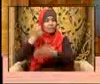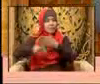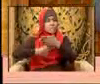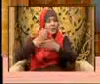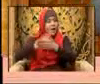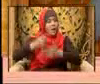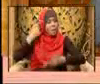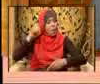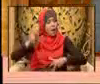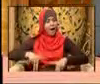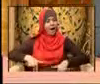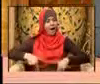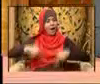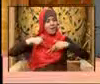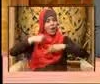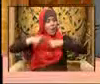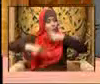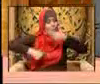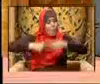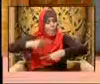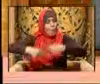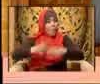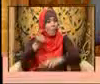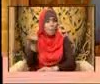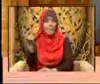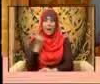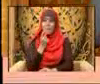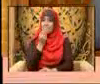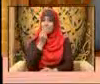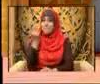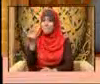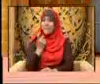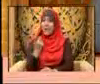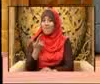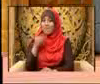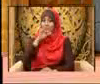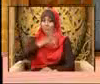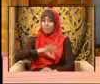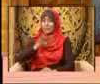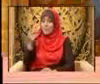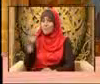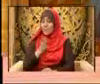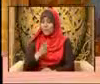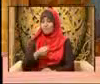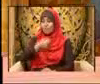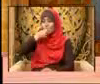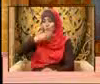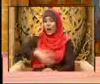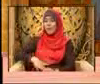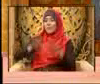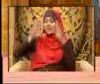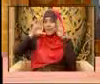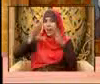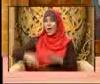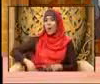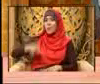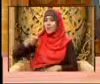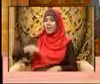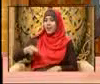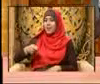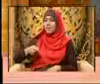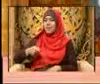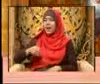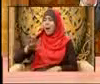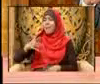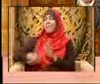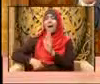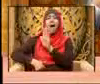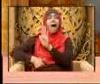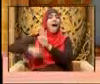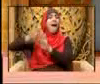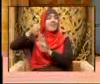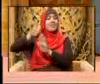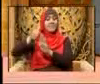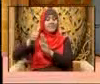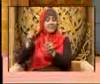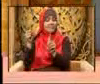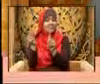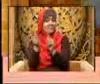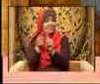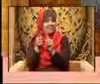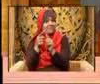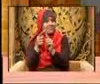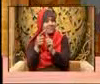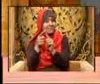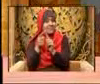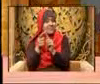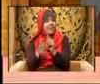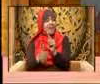في حياته اليومية. قال الرسول صلى الله عليه وسلم أنه خير هذا الإنسان الذي فعل وما فعل